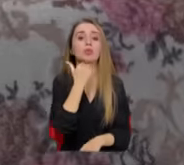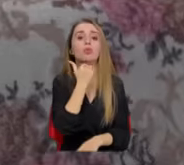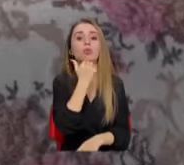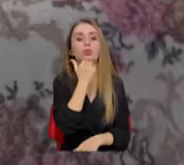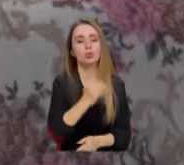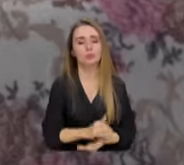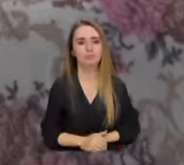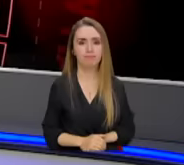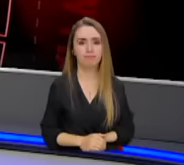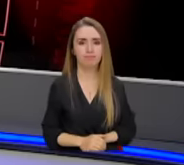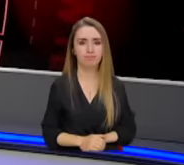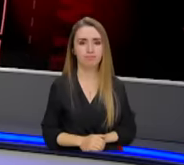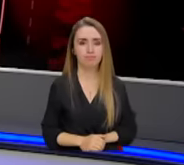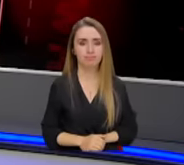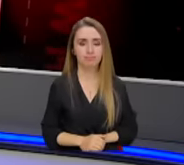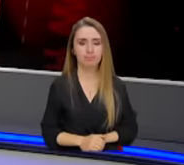hayalimiz kalmadı.